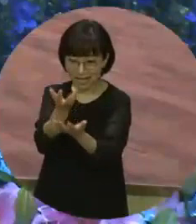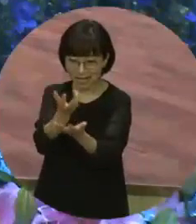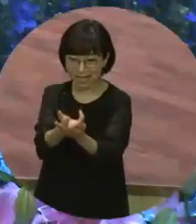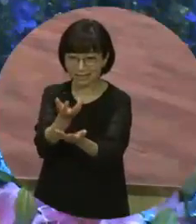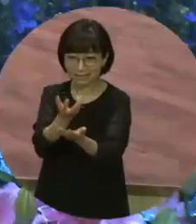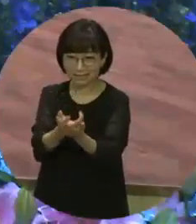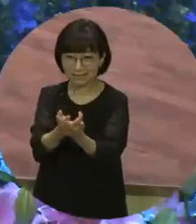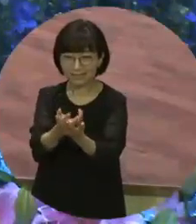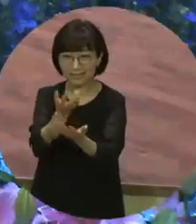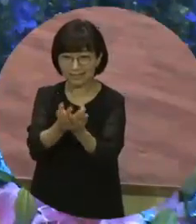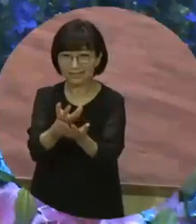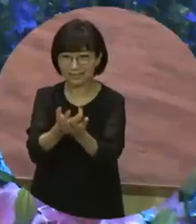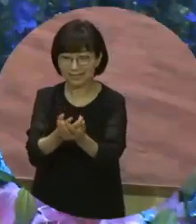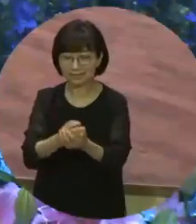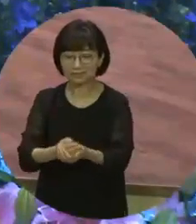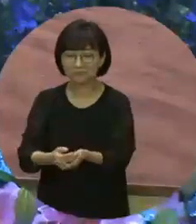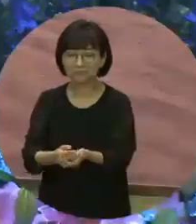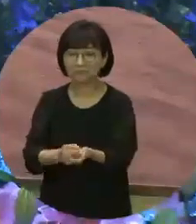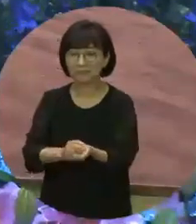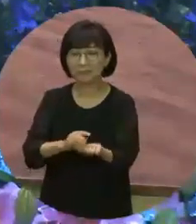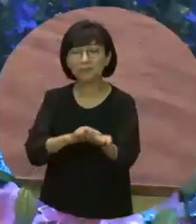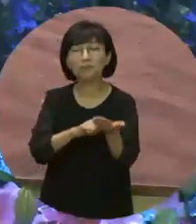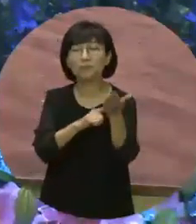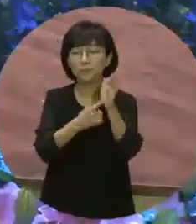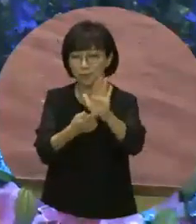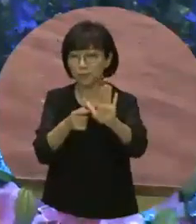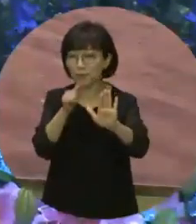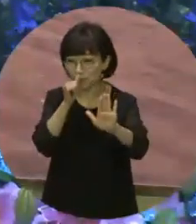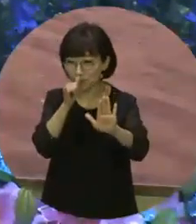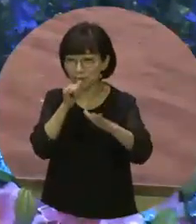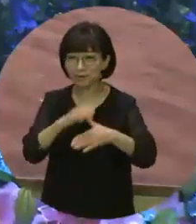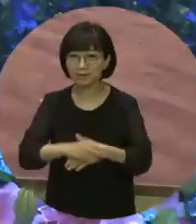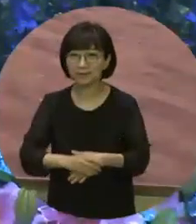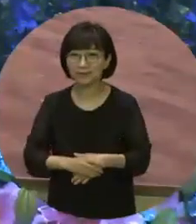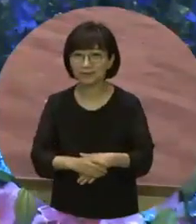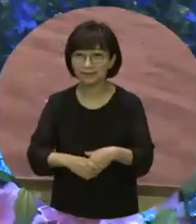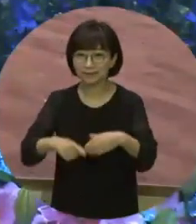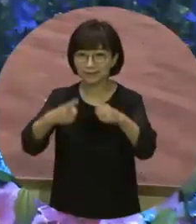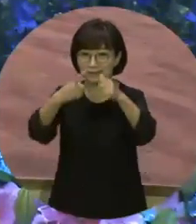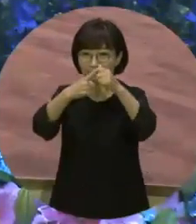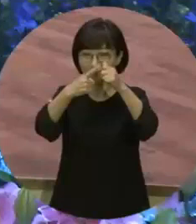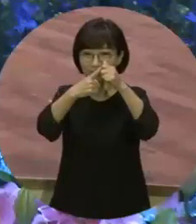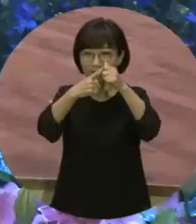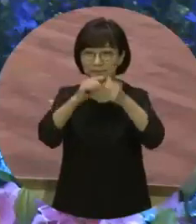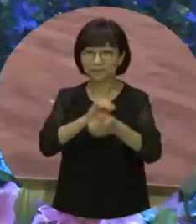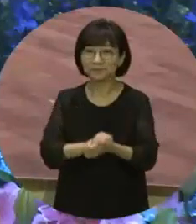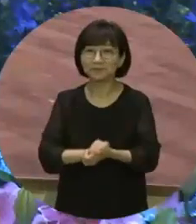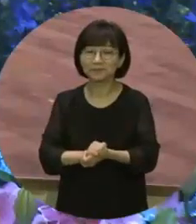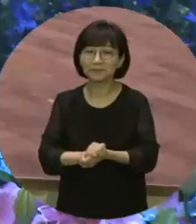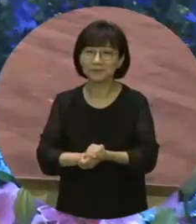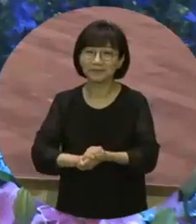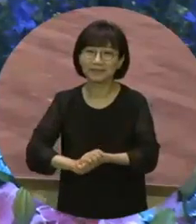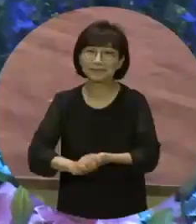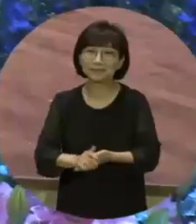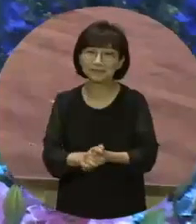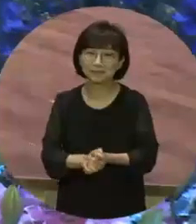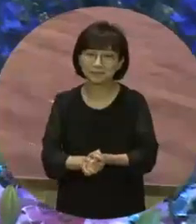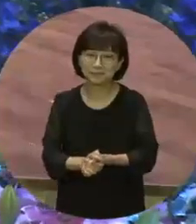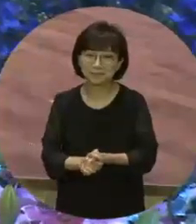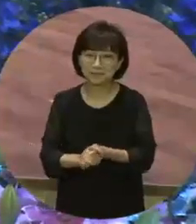고사성어들을 이용해서 그렇게 표현을 한 것이 있습니다. 그 첫째가 인명제처라.